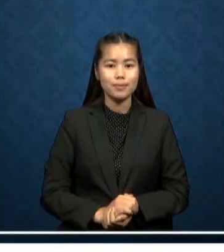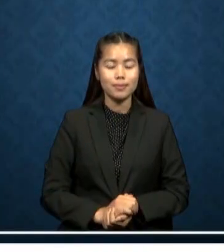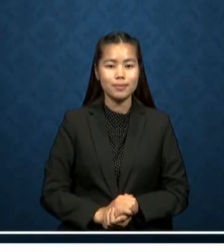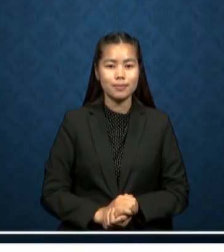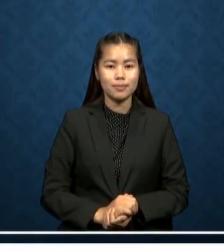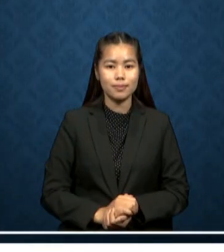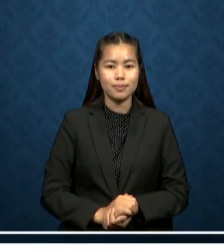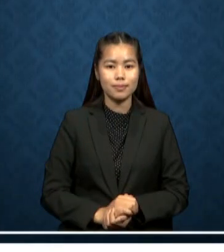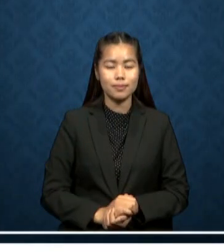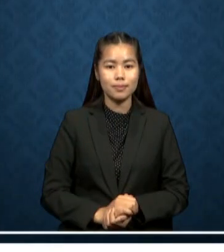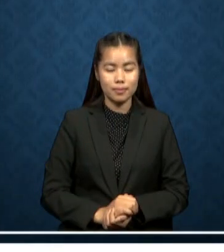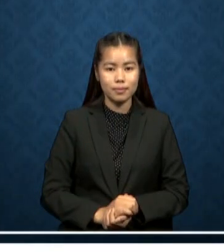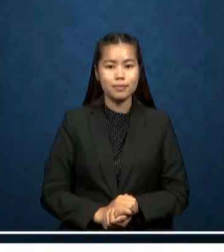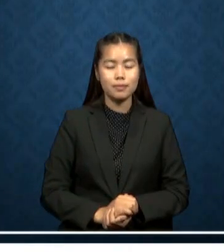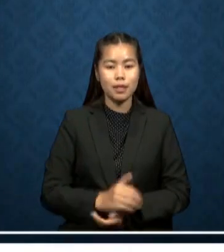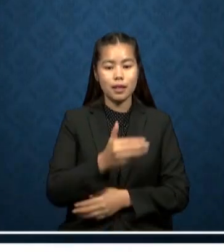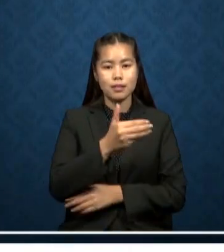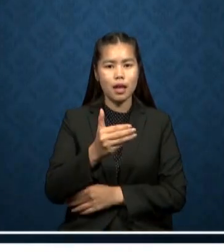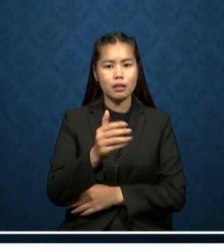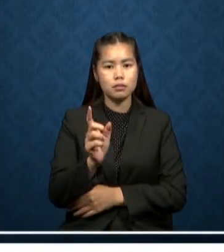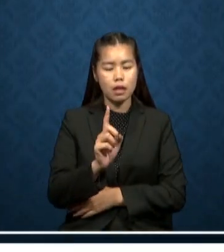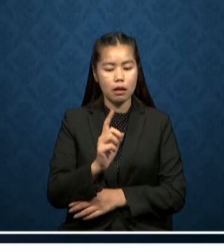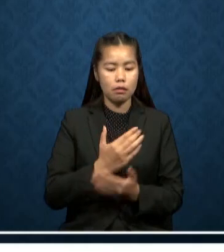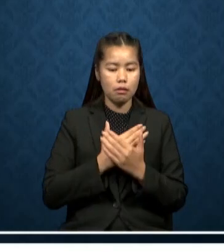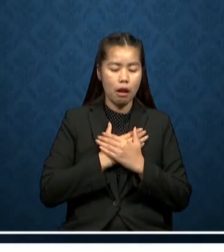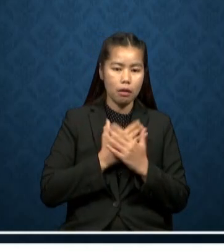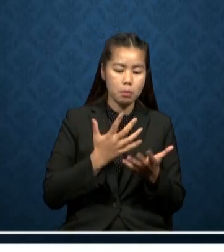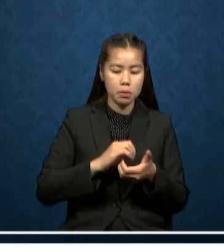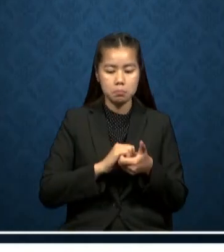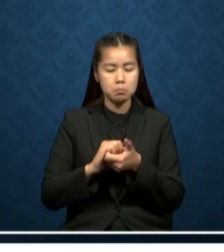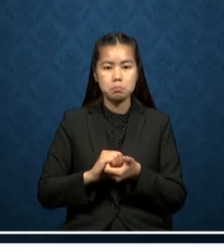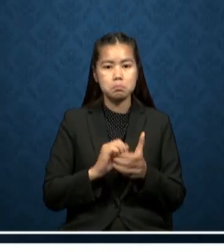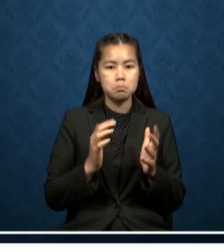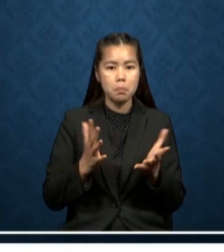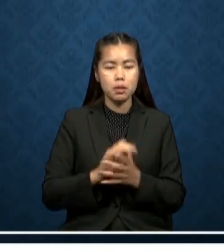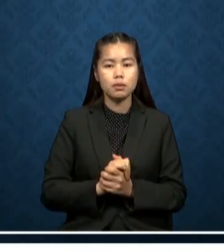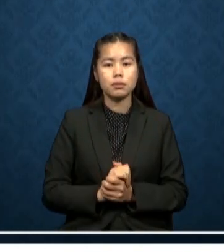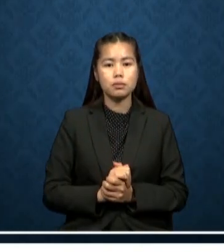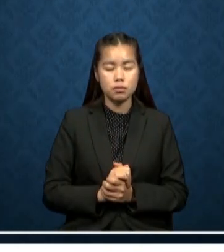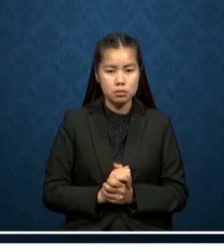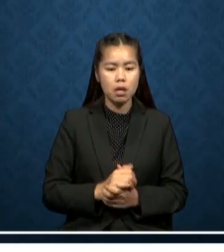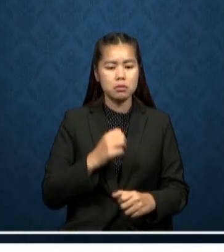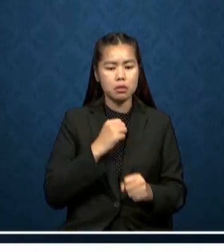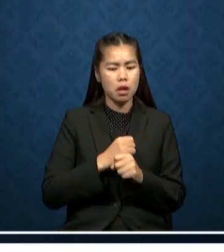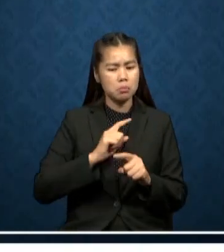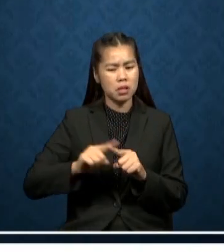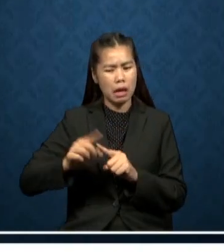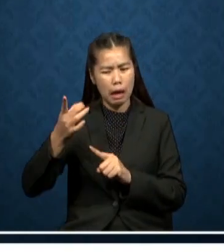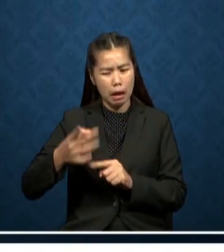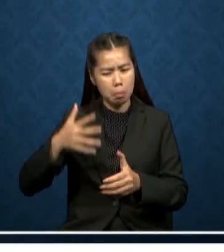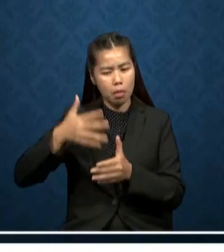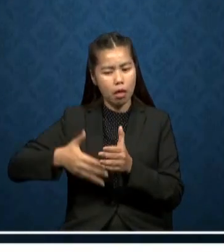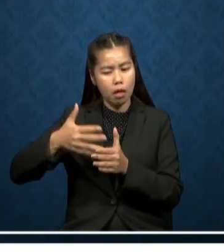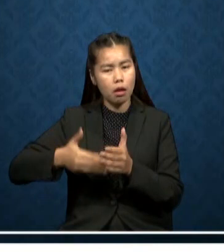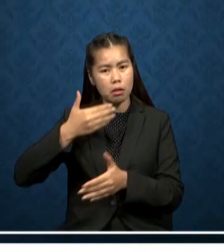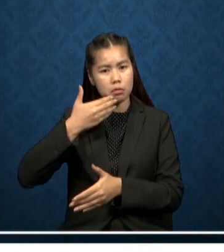ครับชาติใดไรรักสมัครสมานจะทำการสิ่งใดก็ไร้ผล